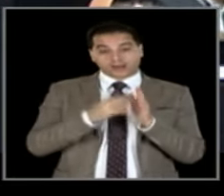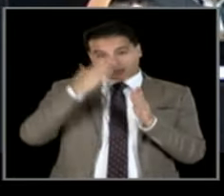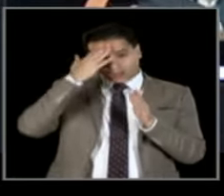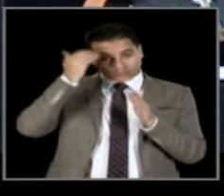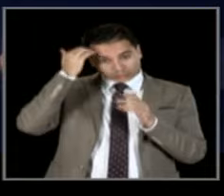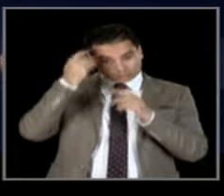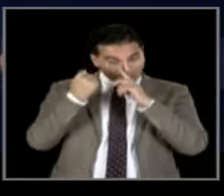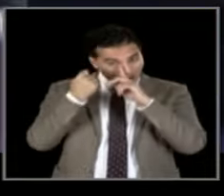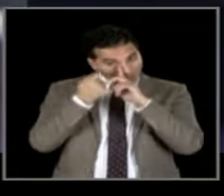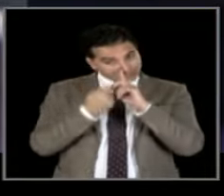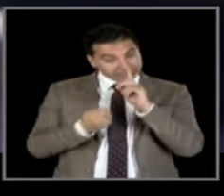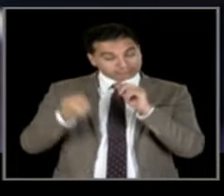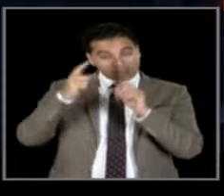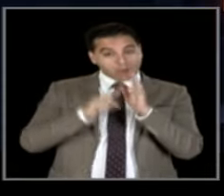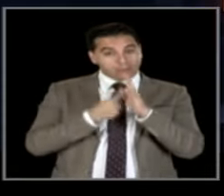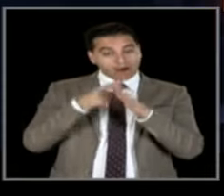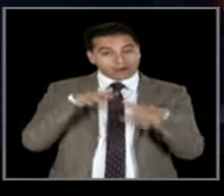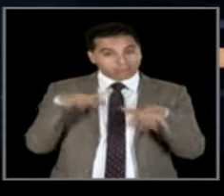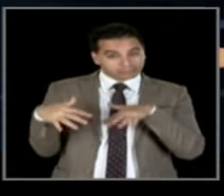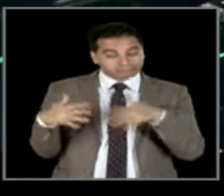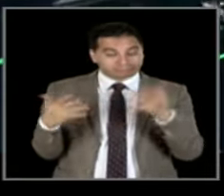ده. الهدف الذهبي،